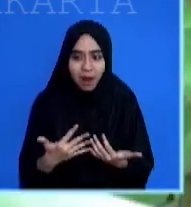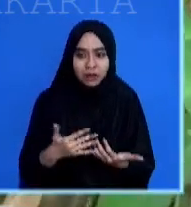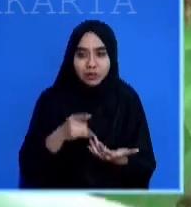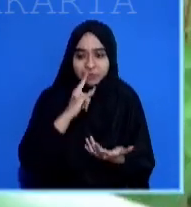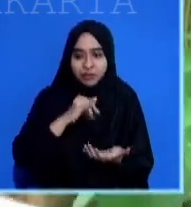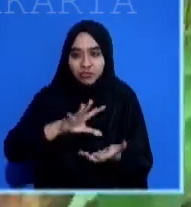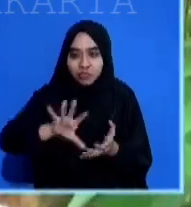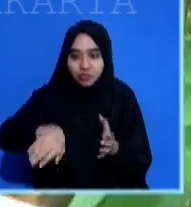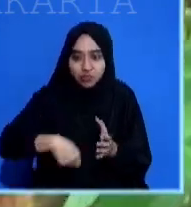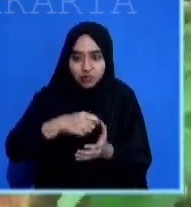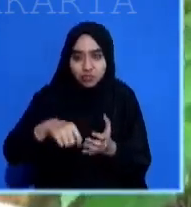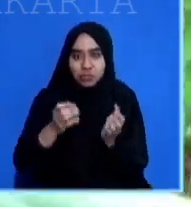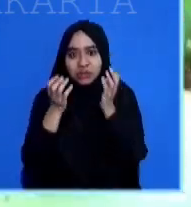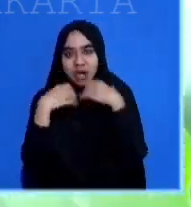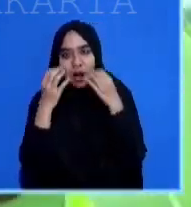kadangangem